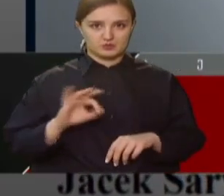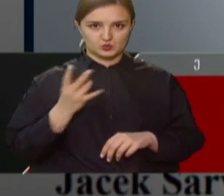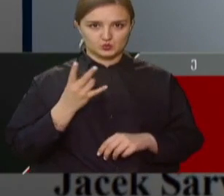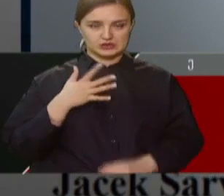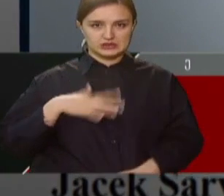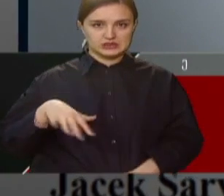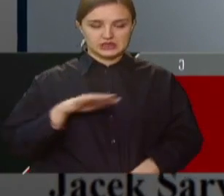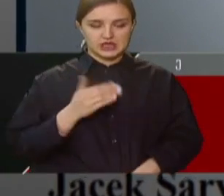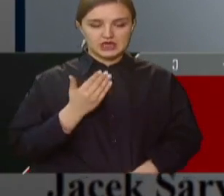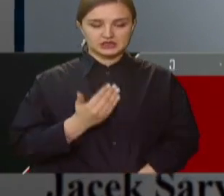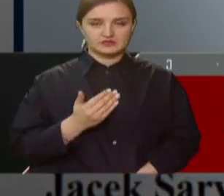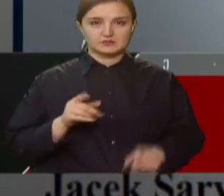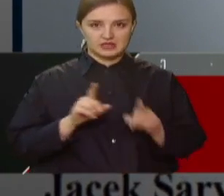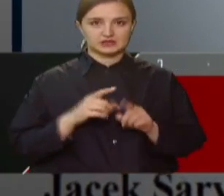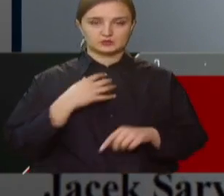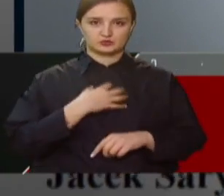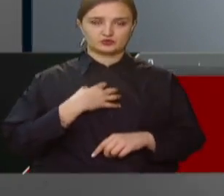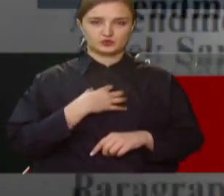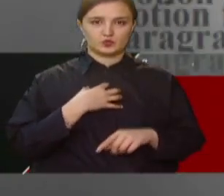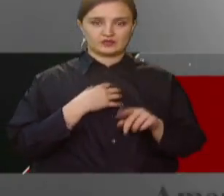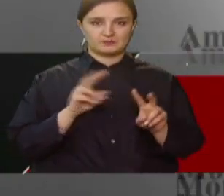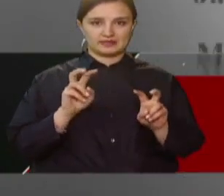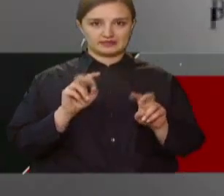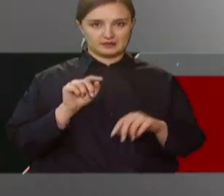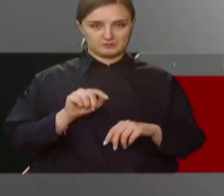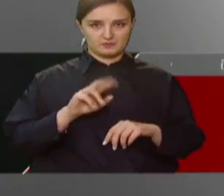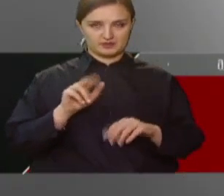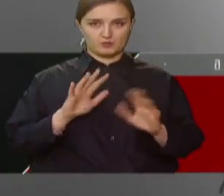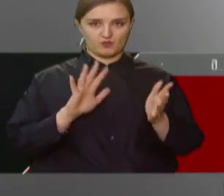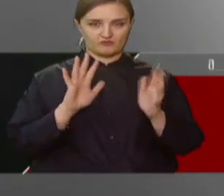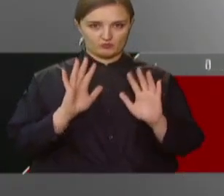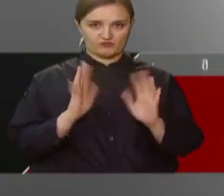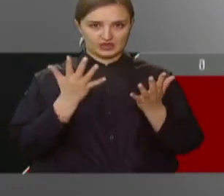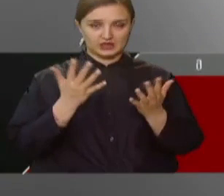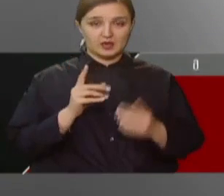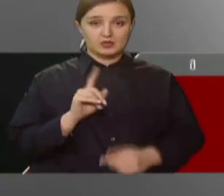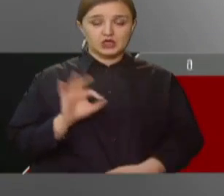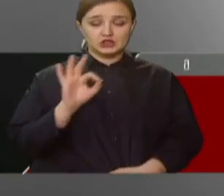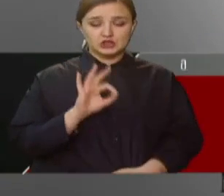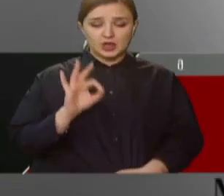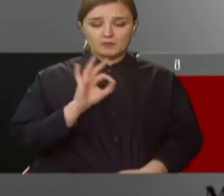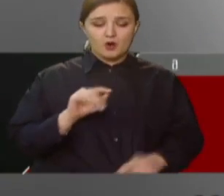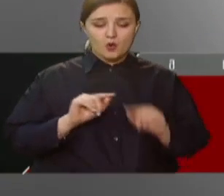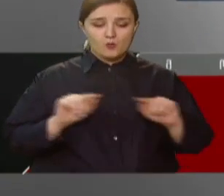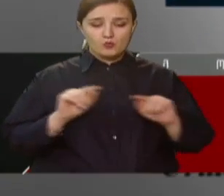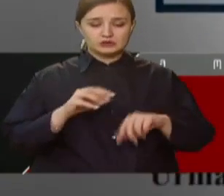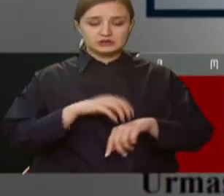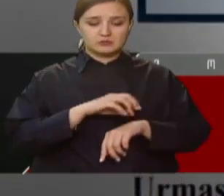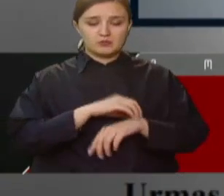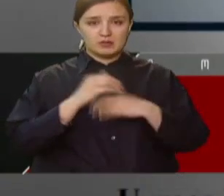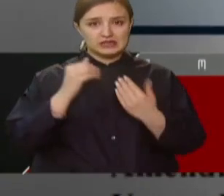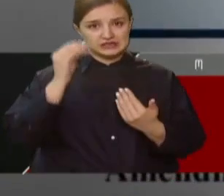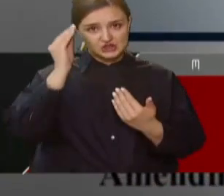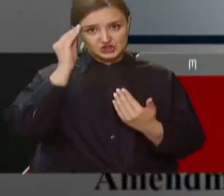ვთქვათ, საქართველოსთვის ასეთმა მნიშვნელოვანმა თემამ და მოვლენამ. Რაც შეეხება უკვე ოპოზიციურ პარტიათა შეფასებებს,